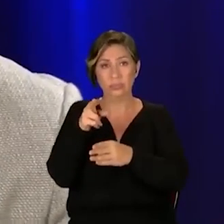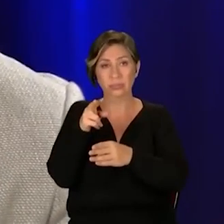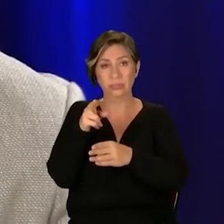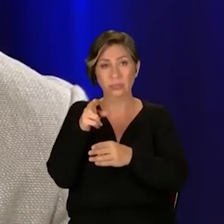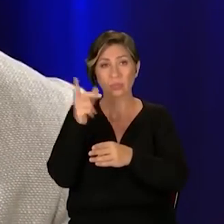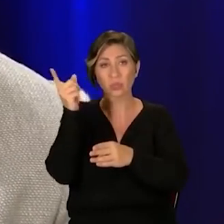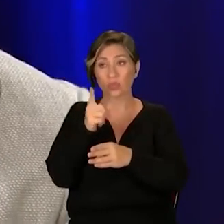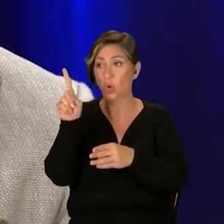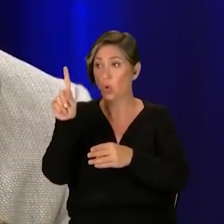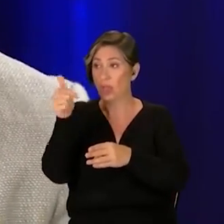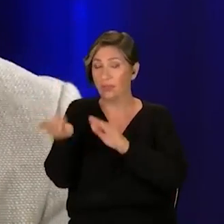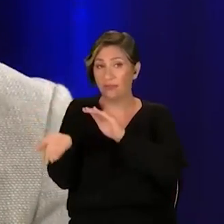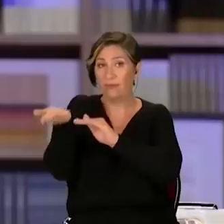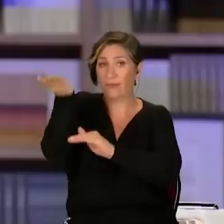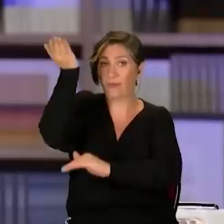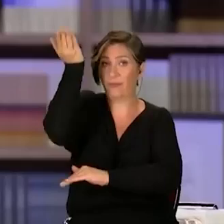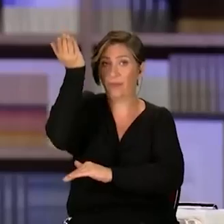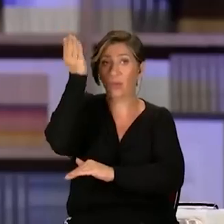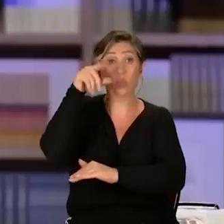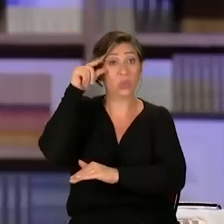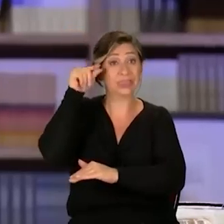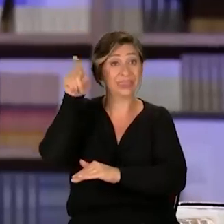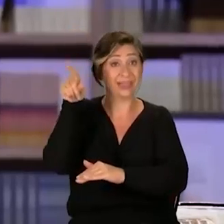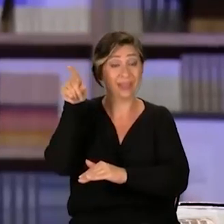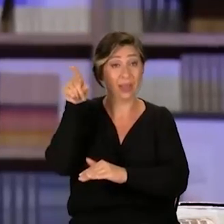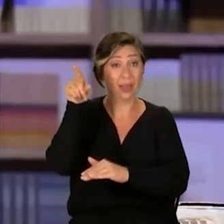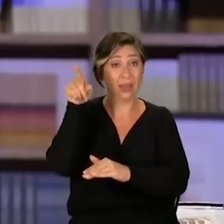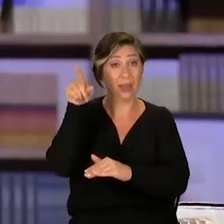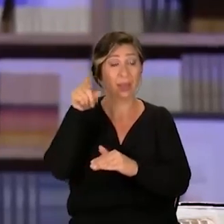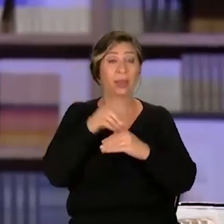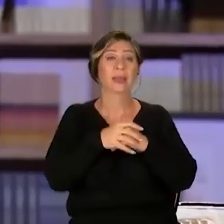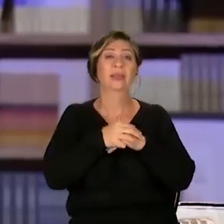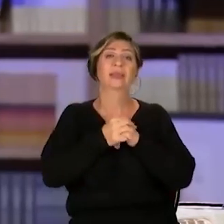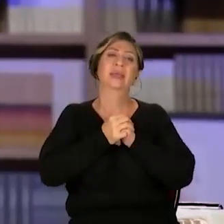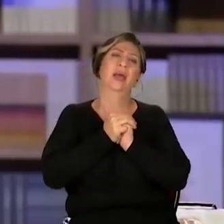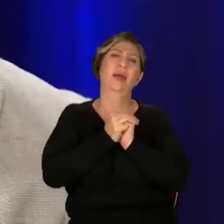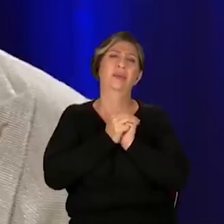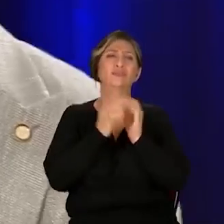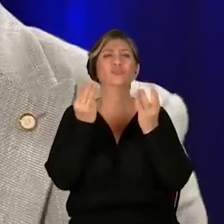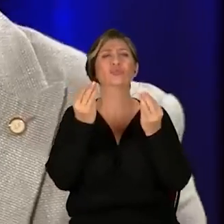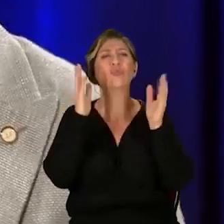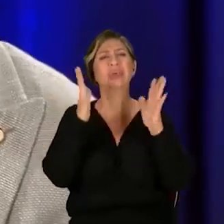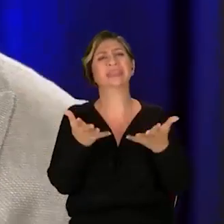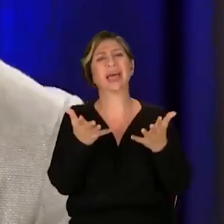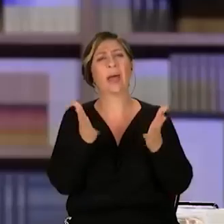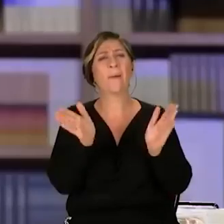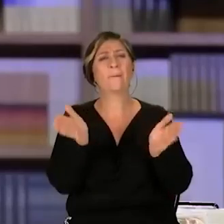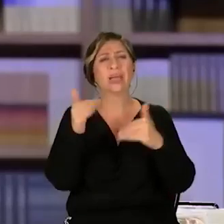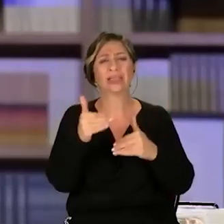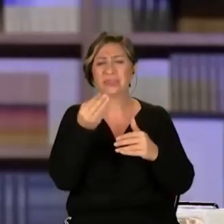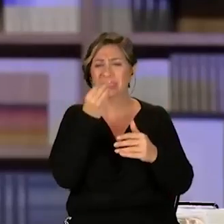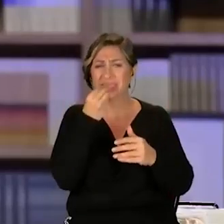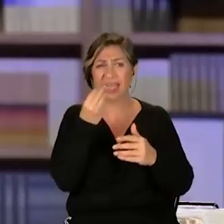ismine %16 daha fazla artmış. Artar. Yunanistan'da şu anki. Ya bir dakika ama bir sürü şey yani işte paketlenmiş çok